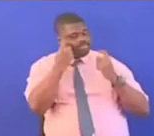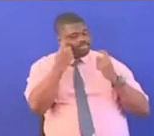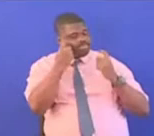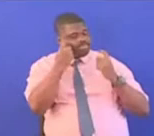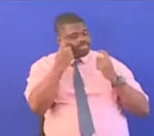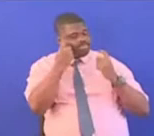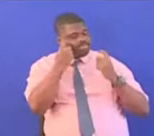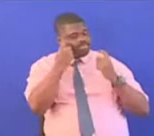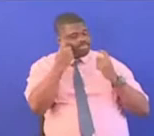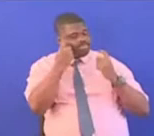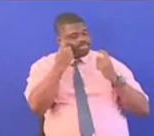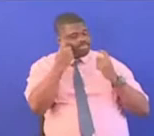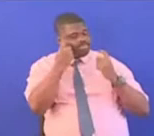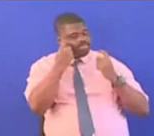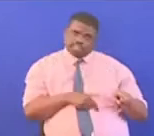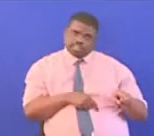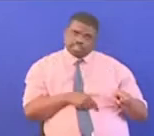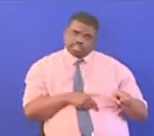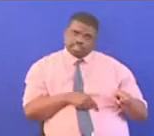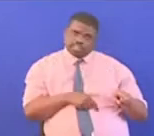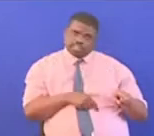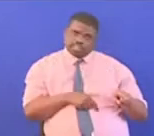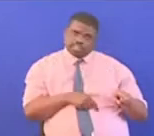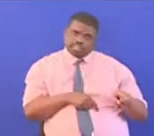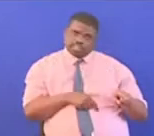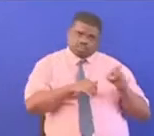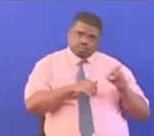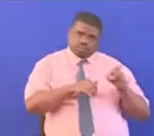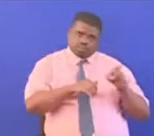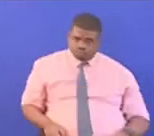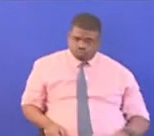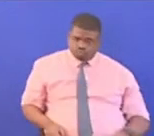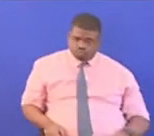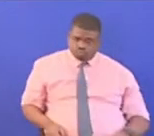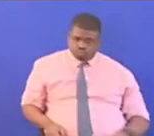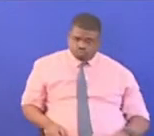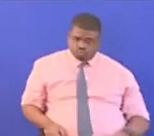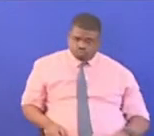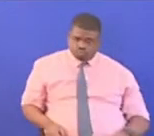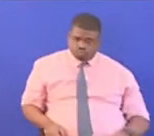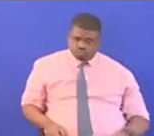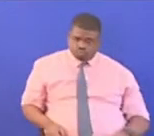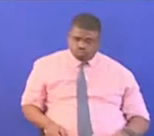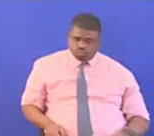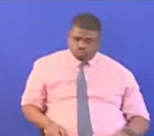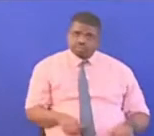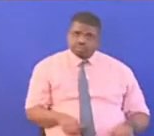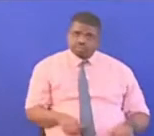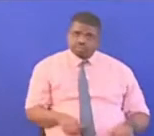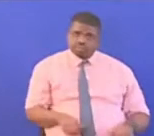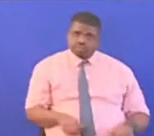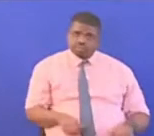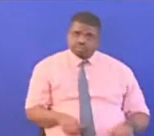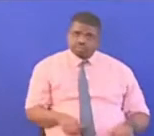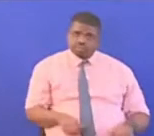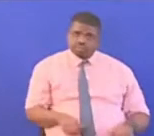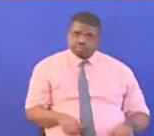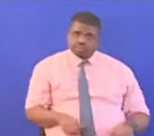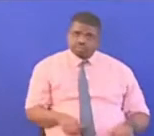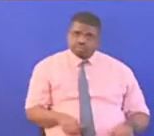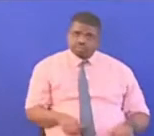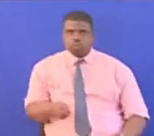chini ya Game Control Area. Sasa kama maeneo yale tumeshatoa kwenye hifadhi hizo na tumebaki na maeneo madogo ya malisho